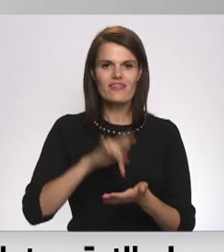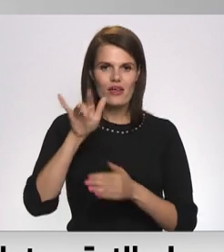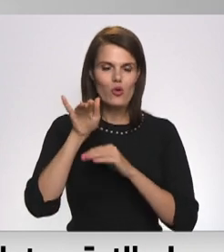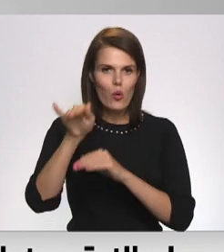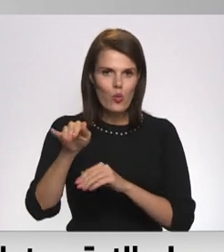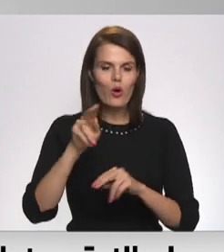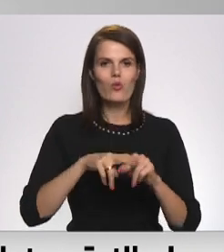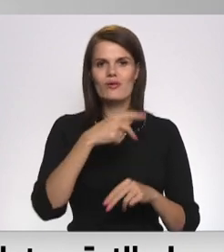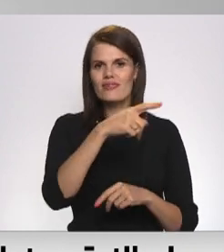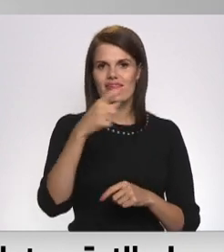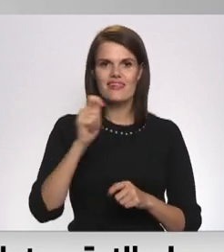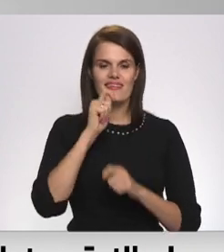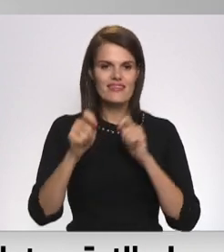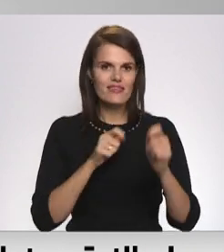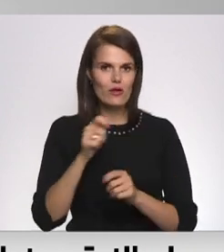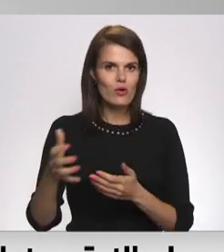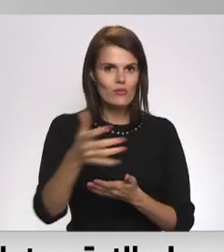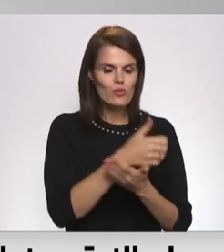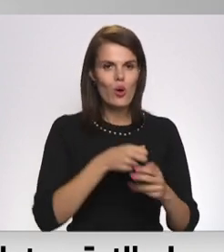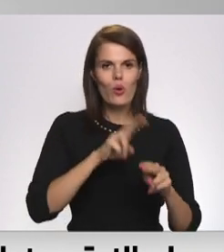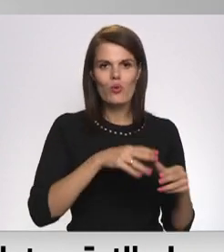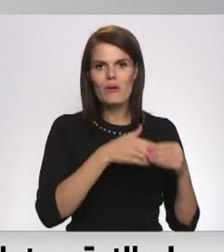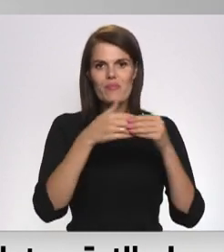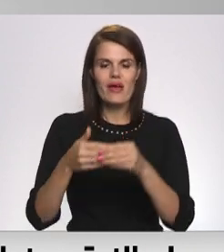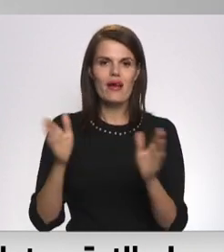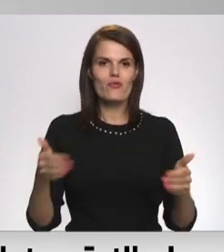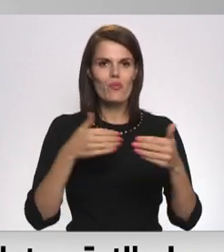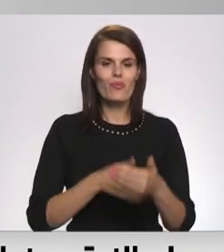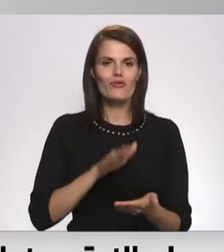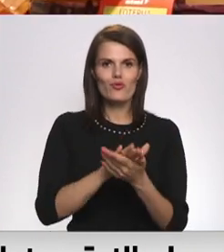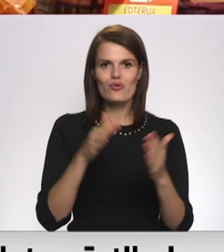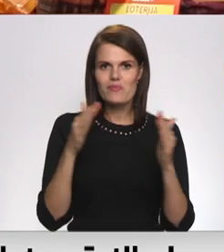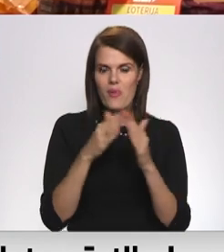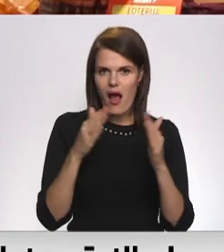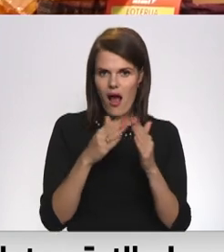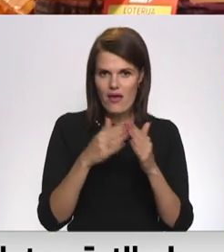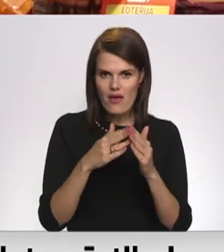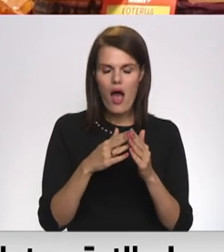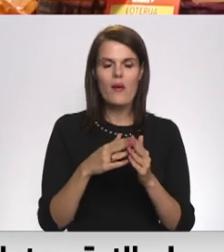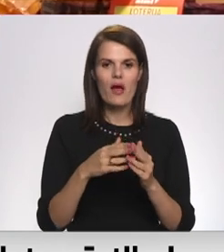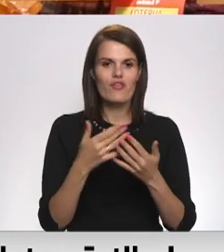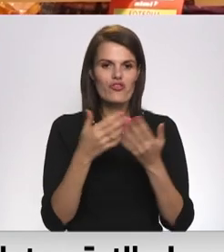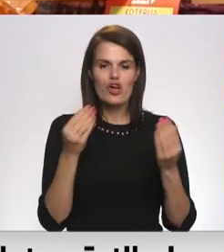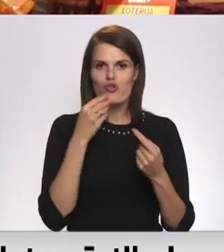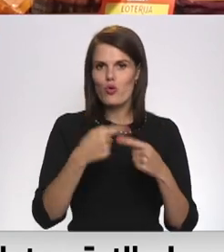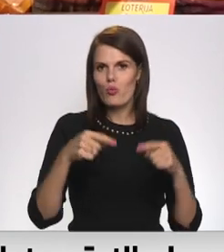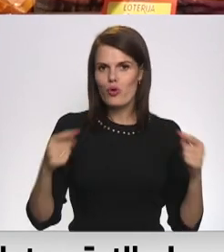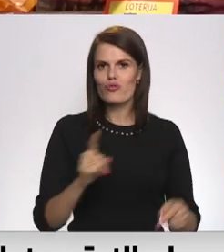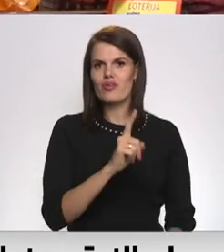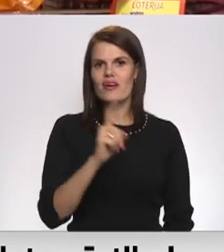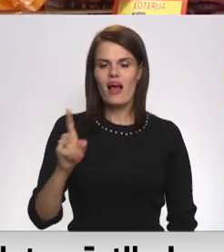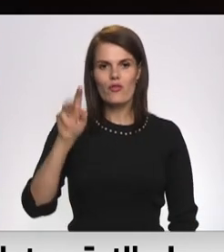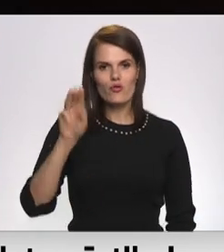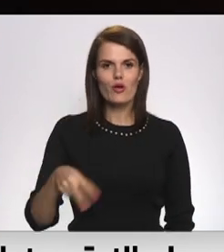un citiem ziedotājiem un arī piegādās šīs paciņas uz mājām, kur tas ir nepieciešams. Ar dažādiem produktiem ik mēnesi 20